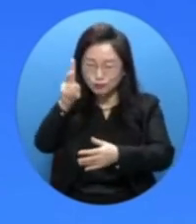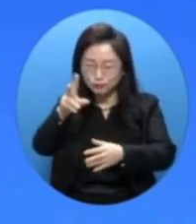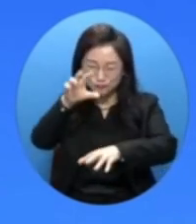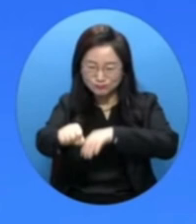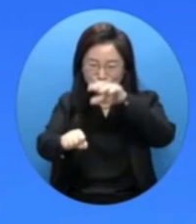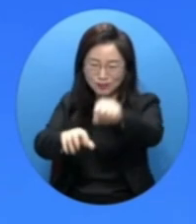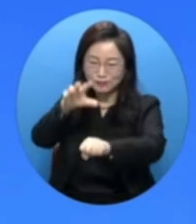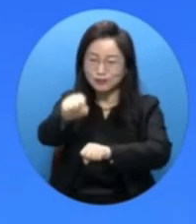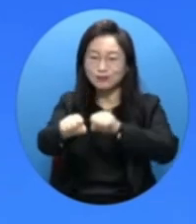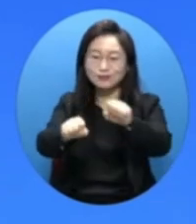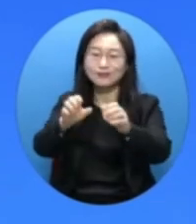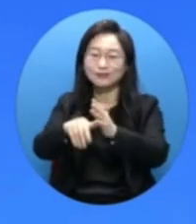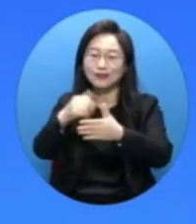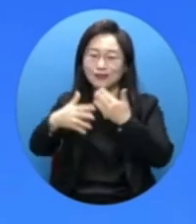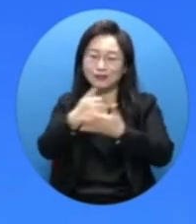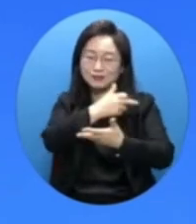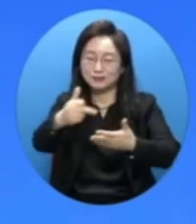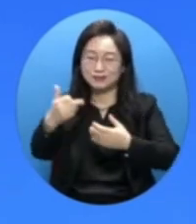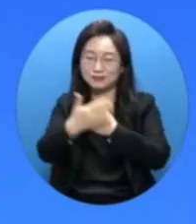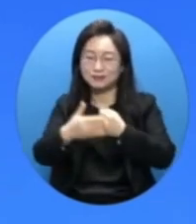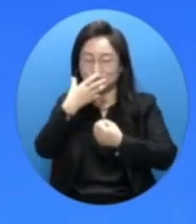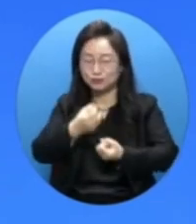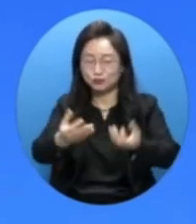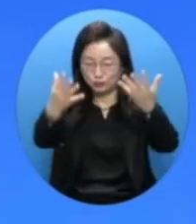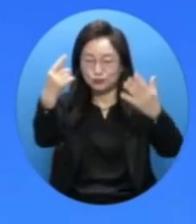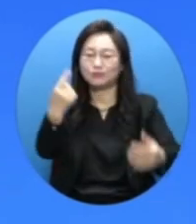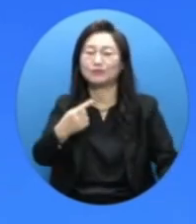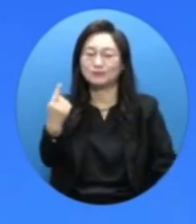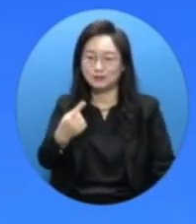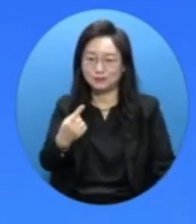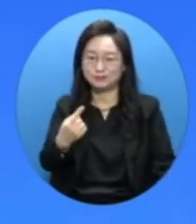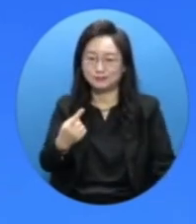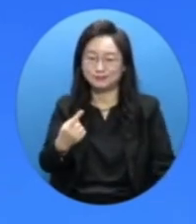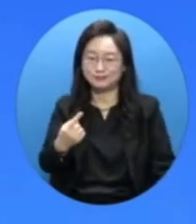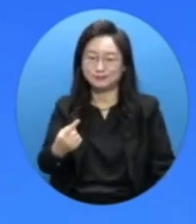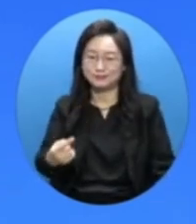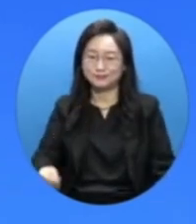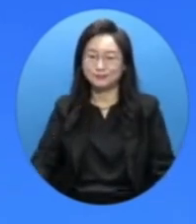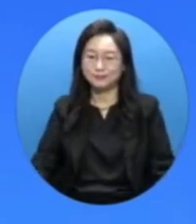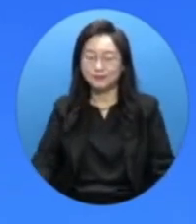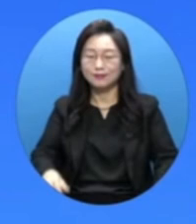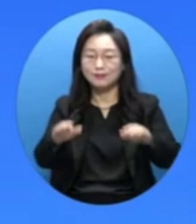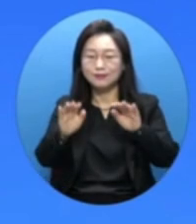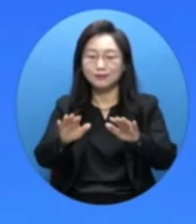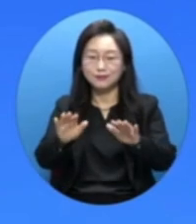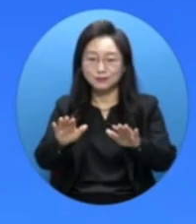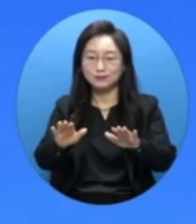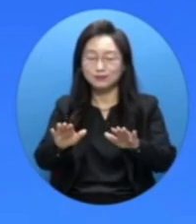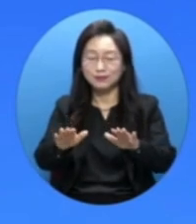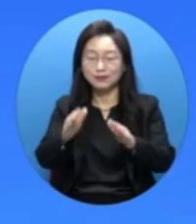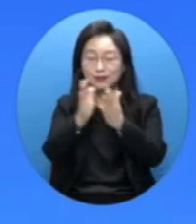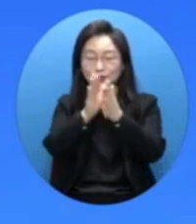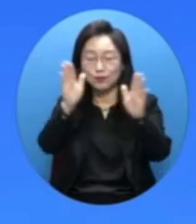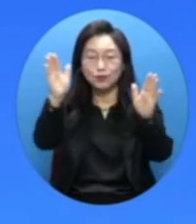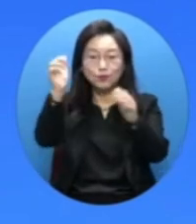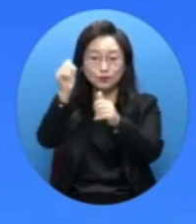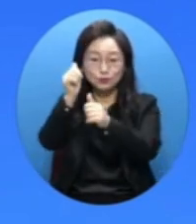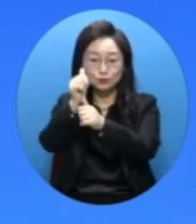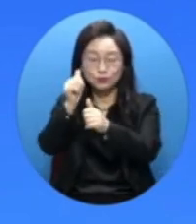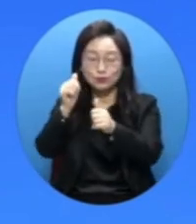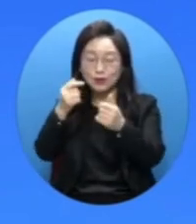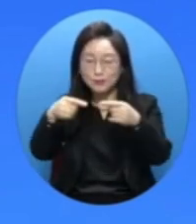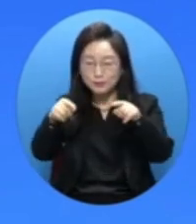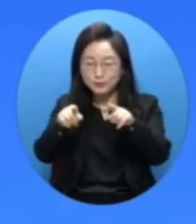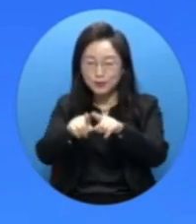하나님의 큰일이나 축복이 우리에게 임하게 될 것입니다 오늘은 여호수아와 함께 위대한